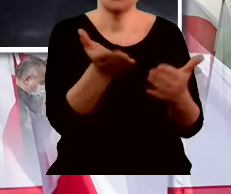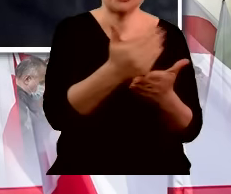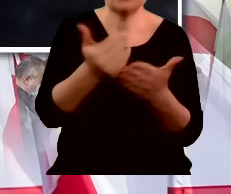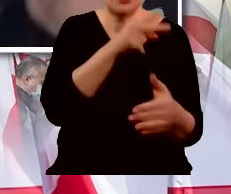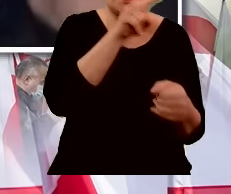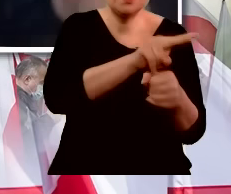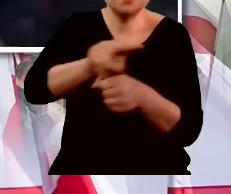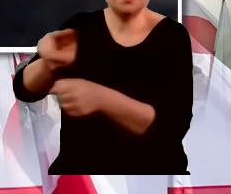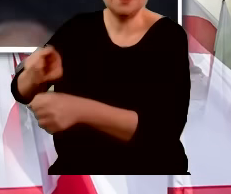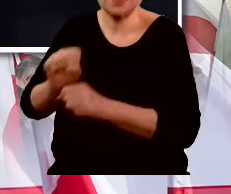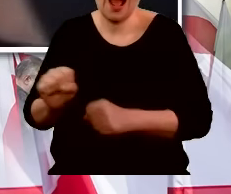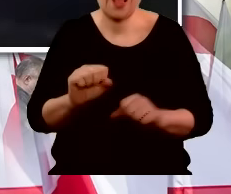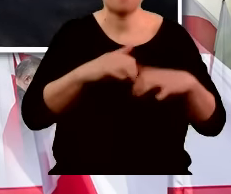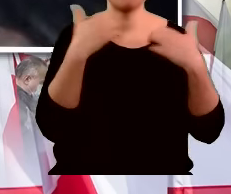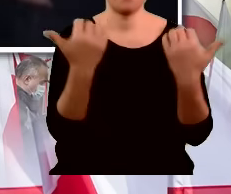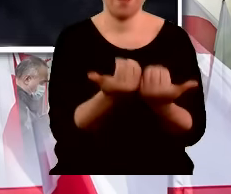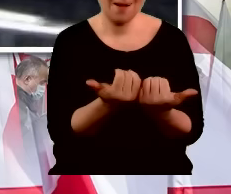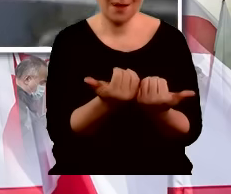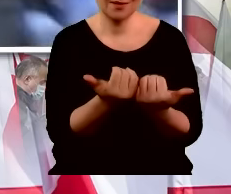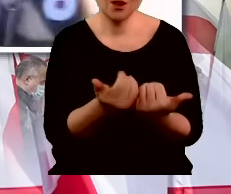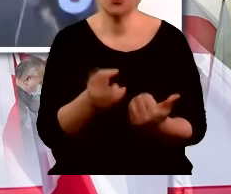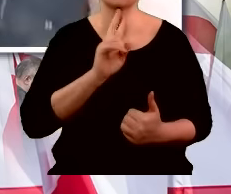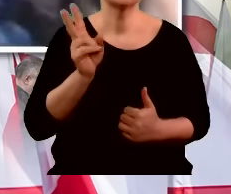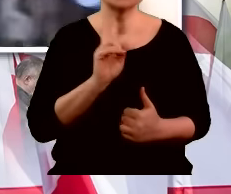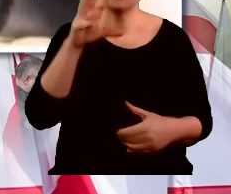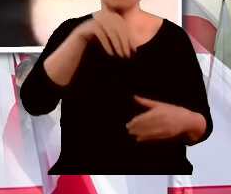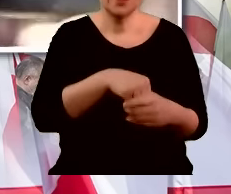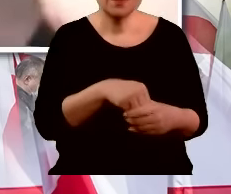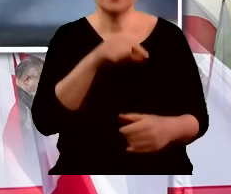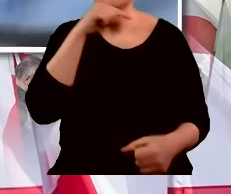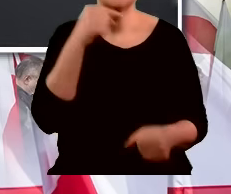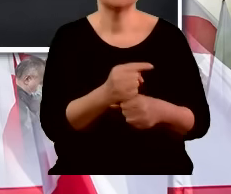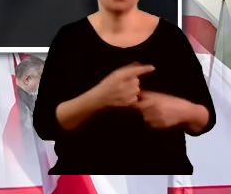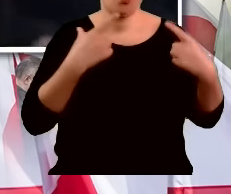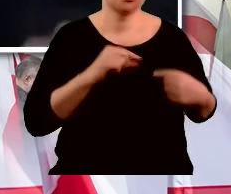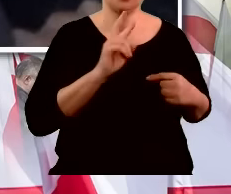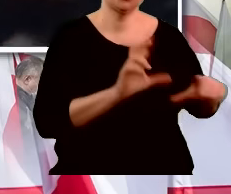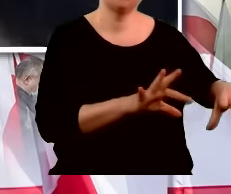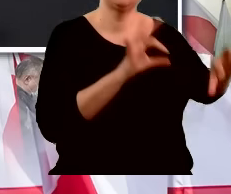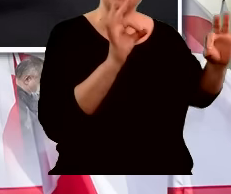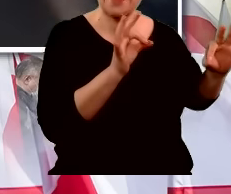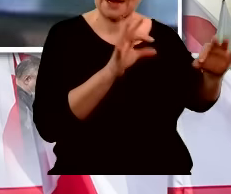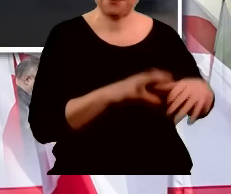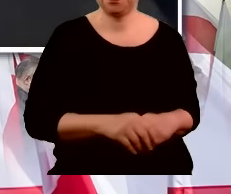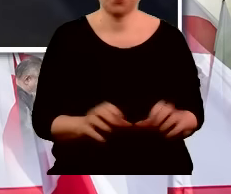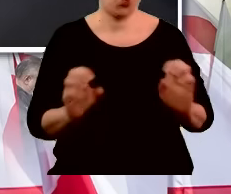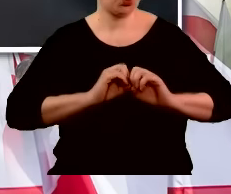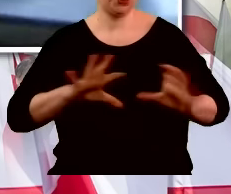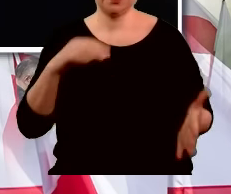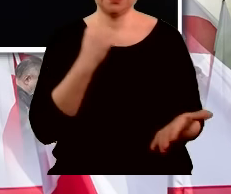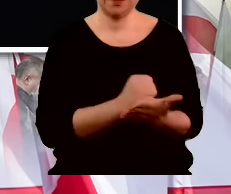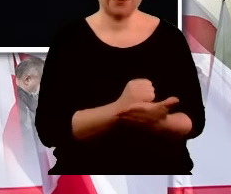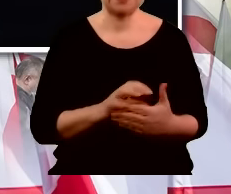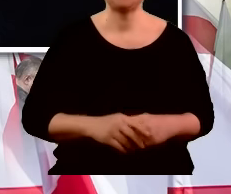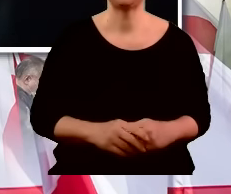A w przypadku parlamentu, to kto jest parlamentarzystą, decydują wyborcy. To jest chyba oczywiste.